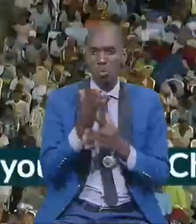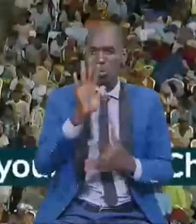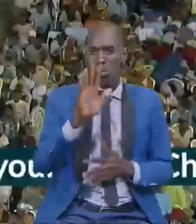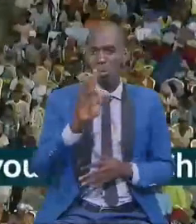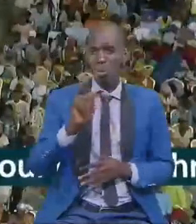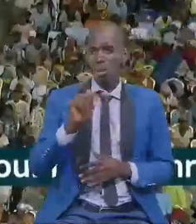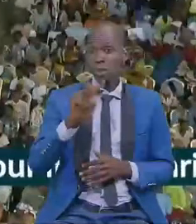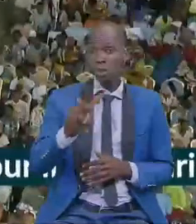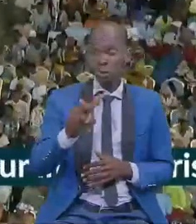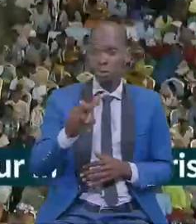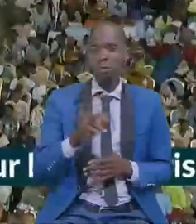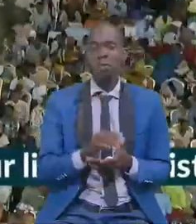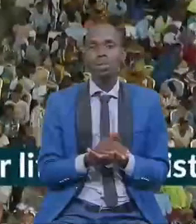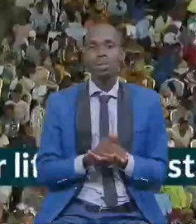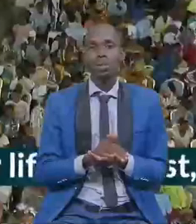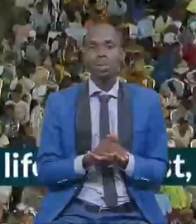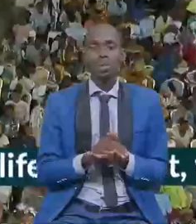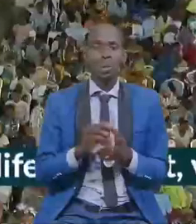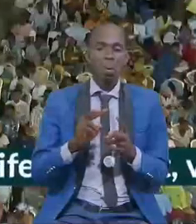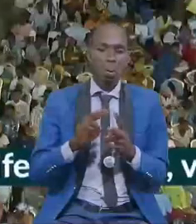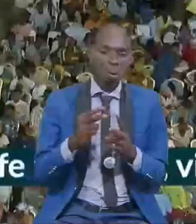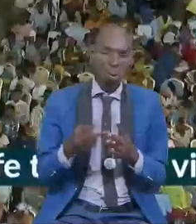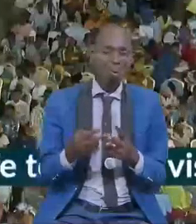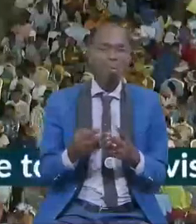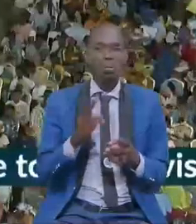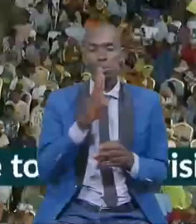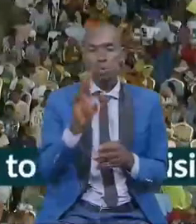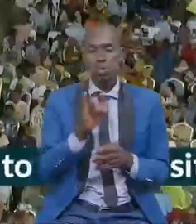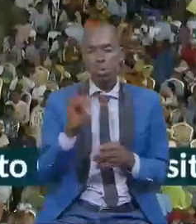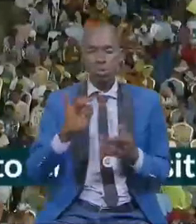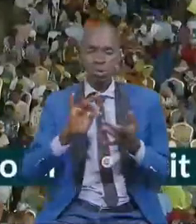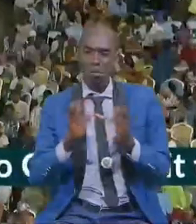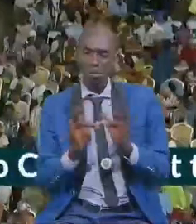ou bien tu nous suis sur YouTube ou Facebook ou